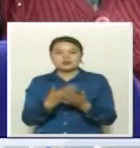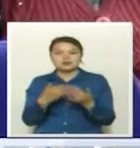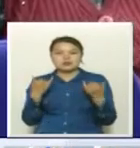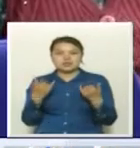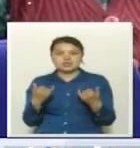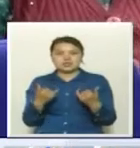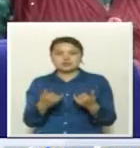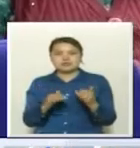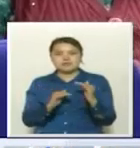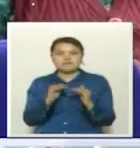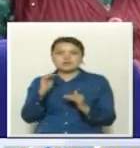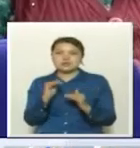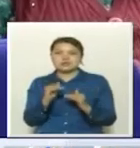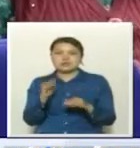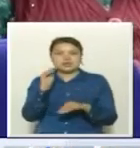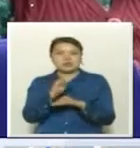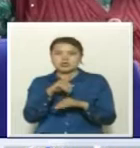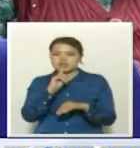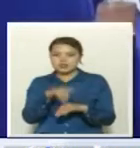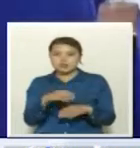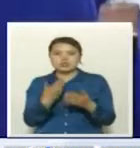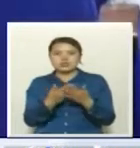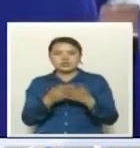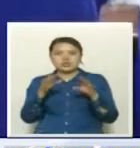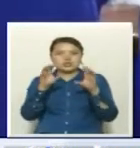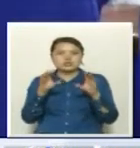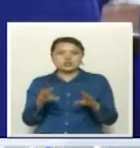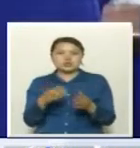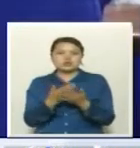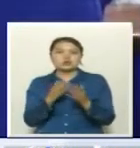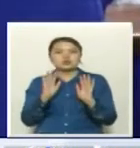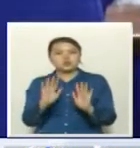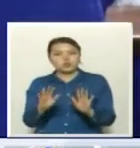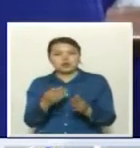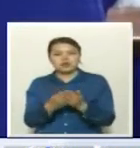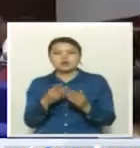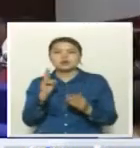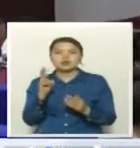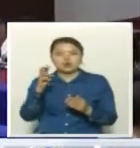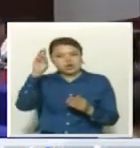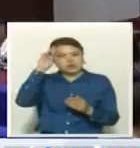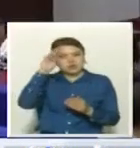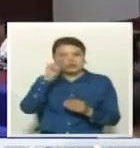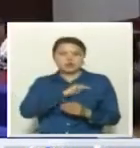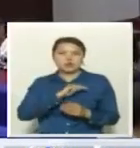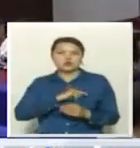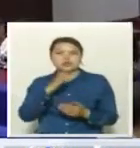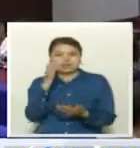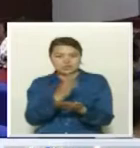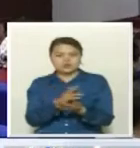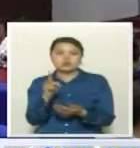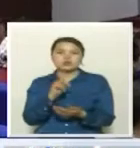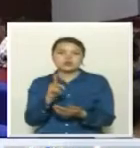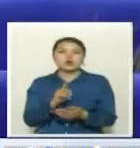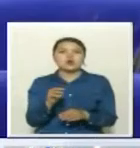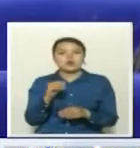әзірге тарифті көтермеуге тырысамыз дейді. Тек заңды тұлғаларға ғана бағаны өсірген екен. Себебі мекеме шығынға батпай